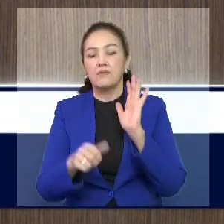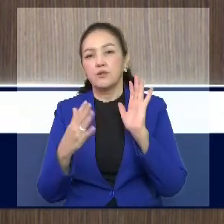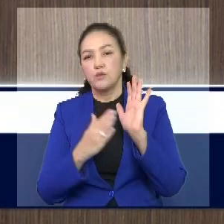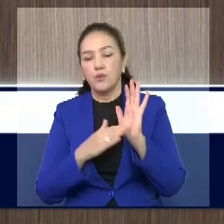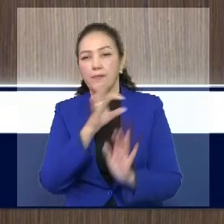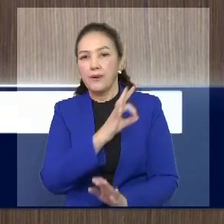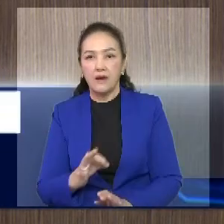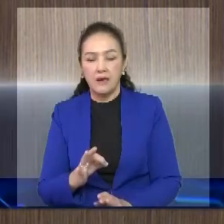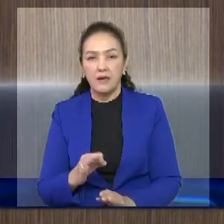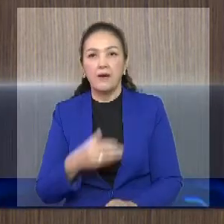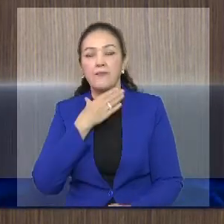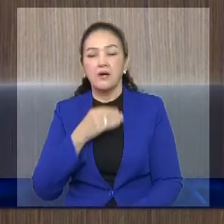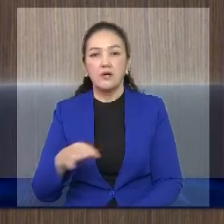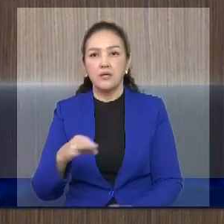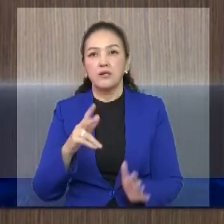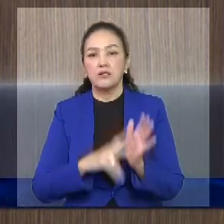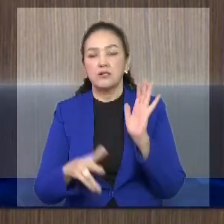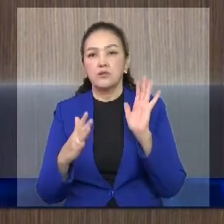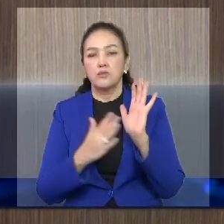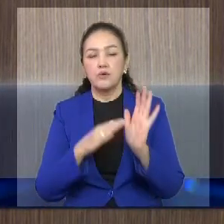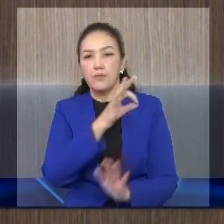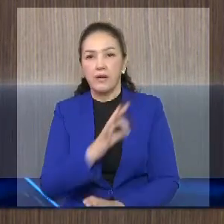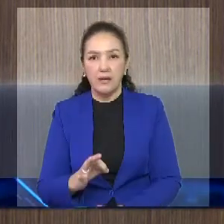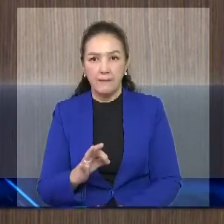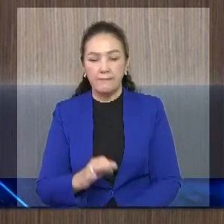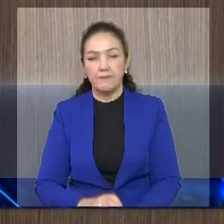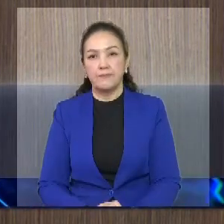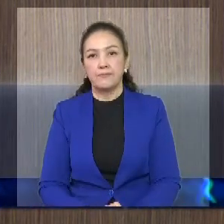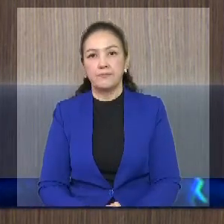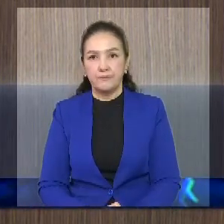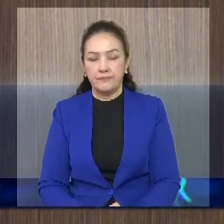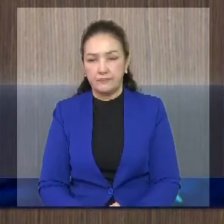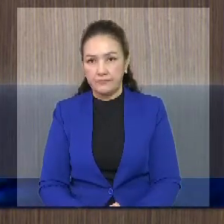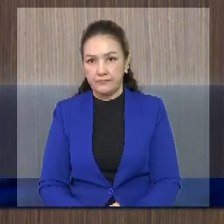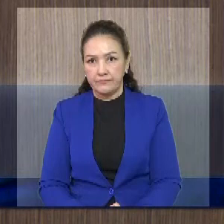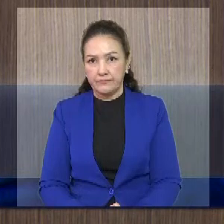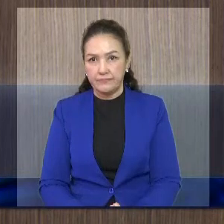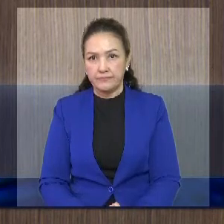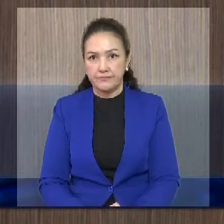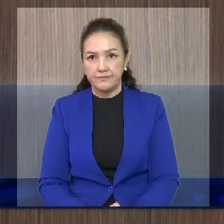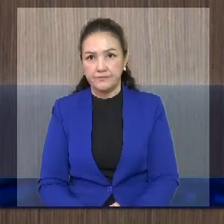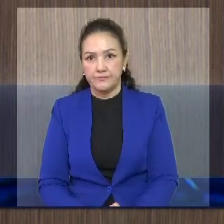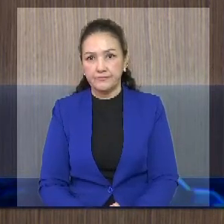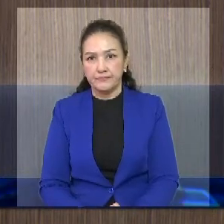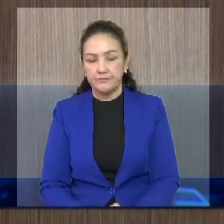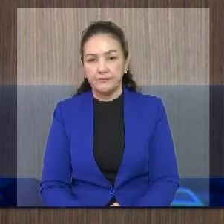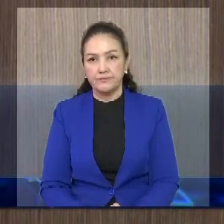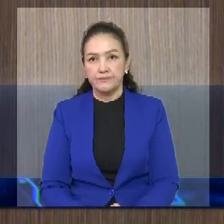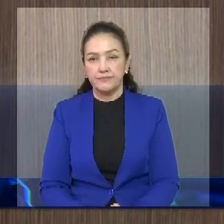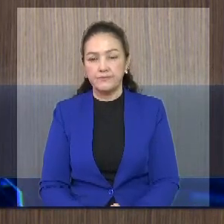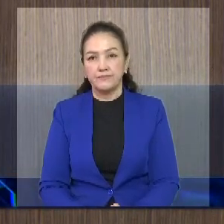69% және Мартөк ауданында 89% осы заңсыз қалдықтар орналастырған жерлер жойылды.